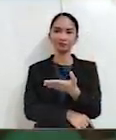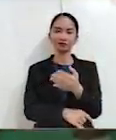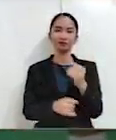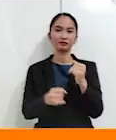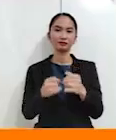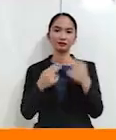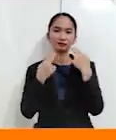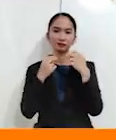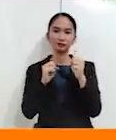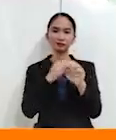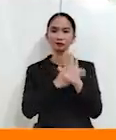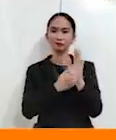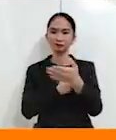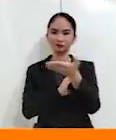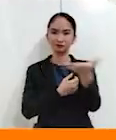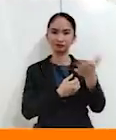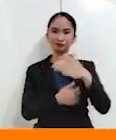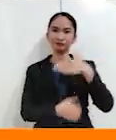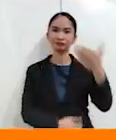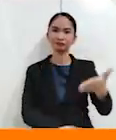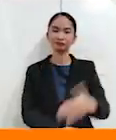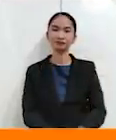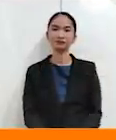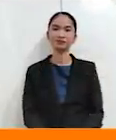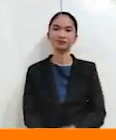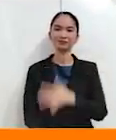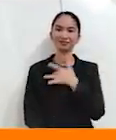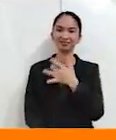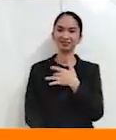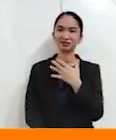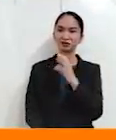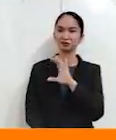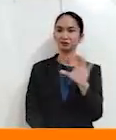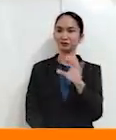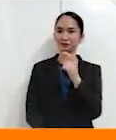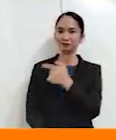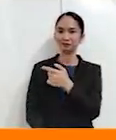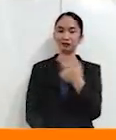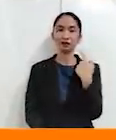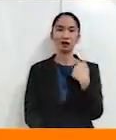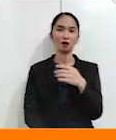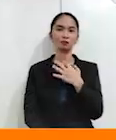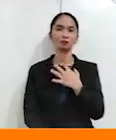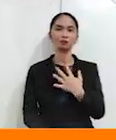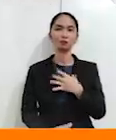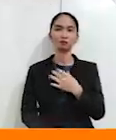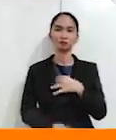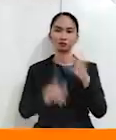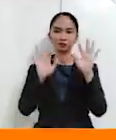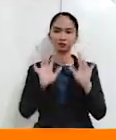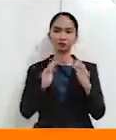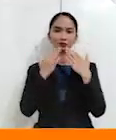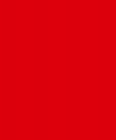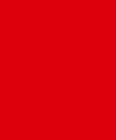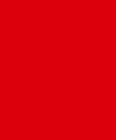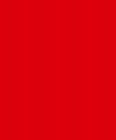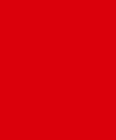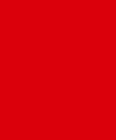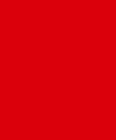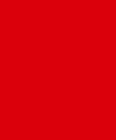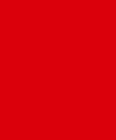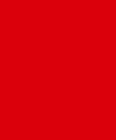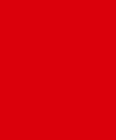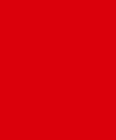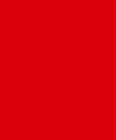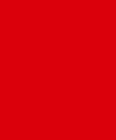to you. Feel naman ang Pasko dyan, Laila. May pa-snow-snow pa. Maraming salamat, Laila Pangilinan.